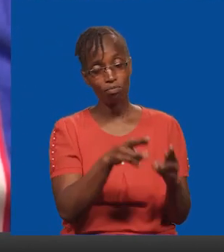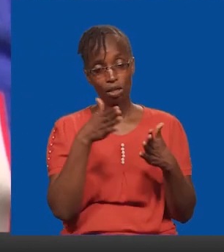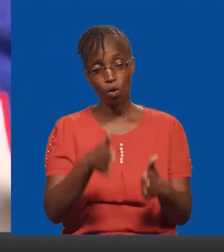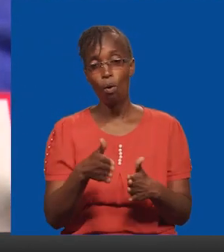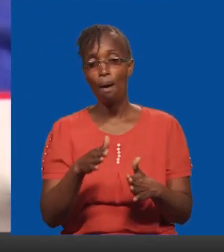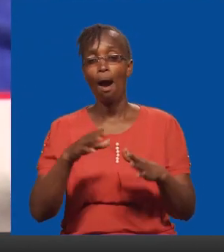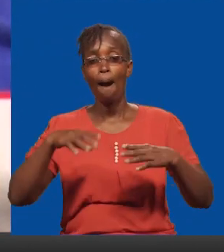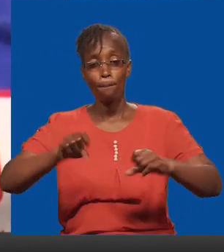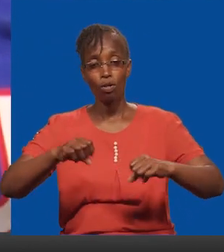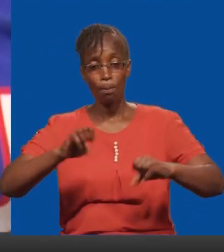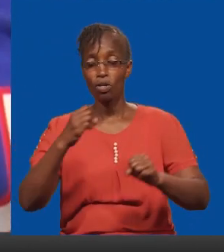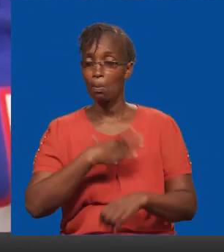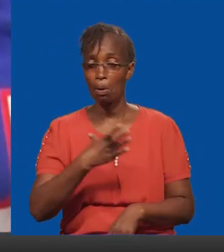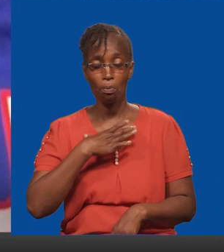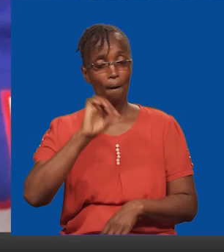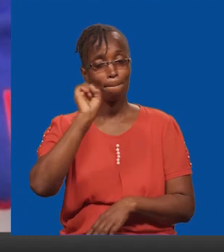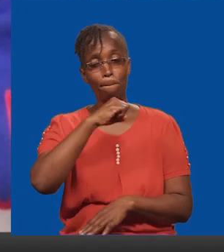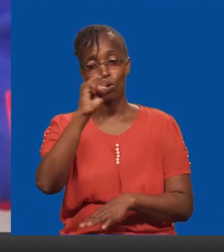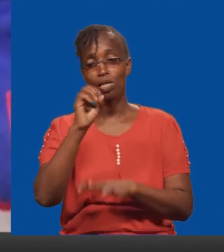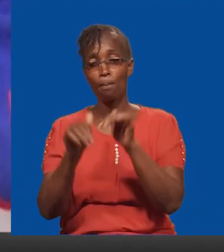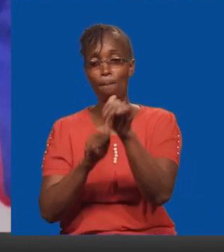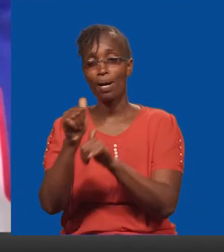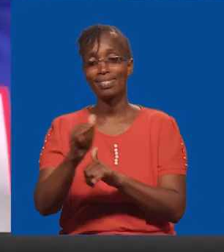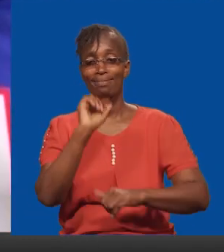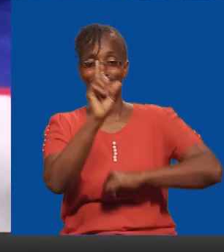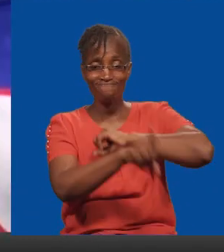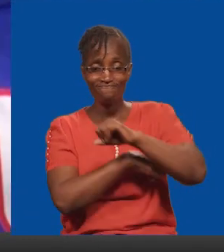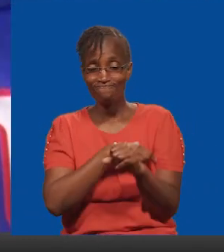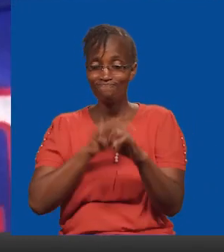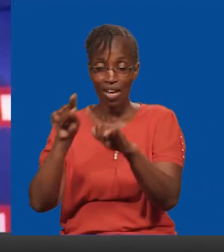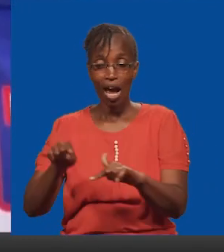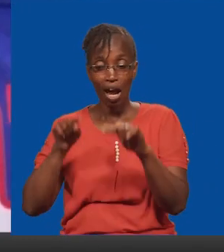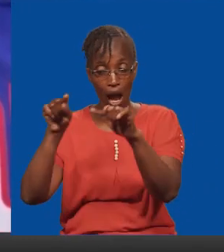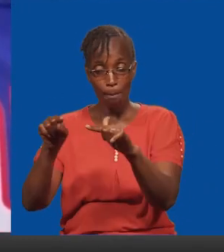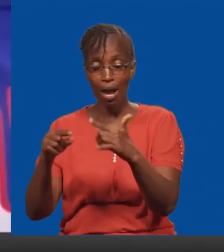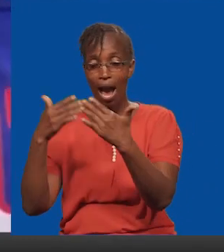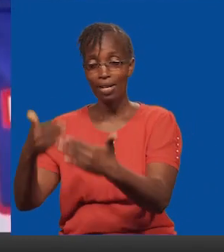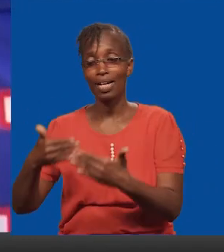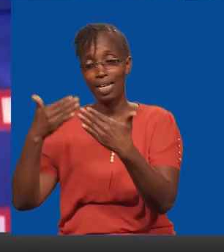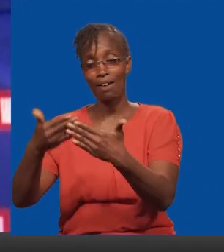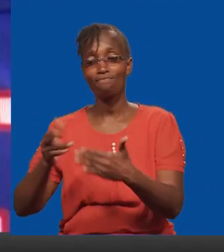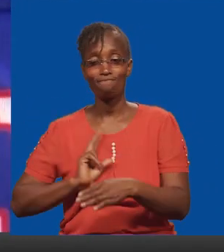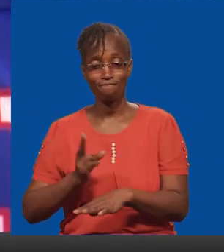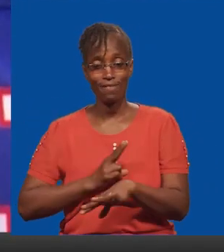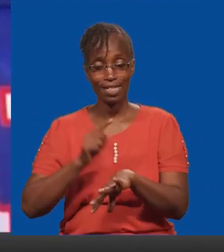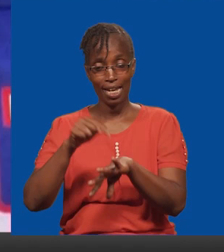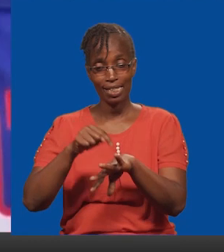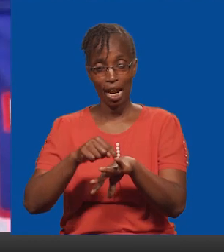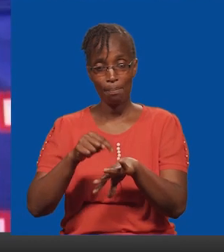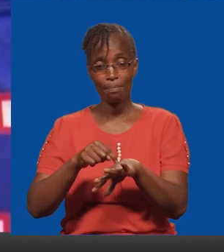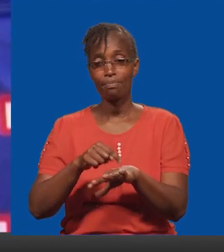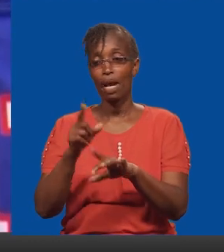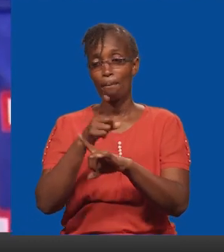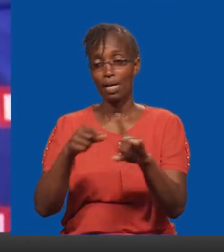barabarani, akafunga. Sasa watu wa pikipiki hawapiti, magari hazipiti. Sasa chifu alikuja akampatia muda